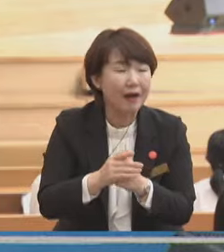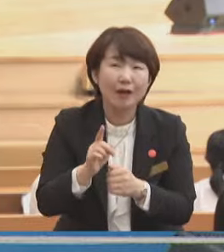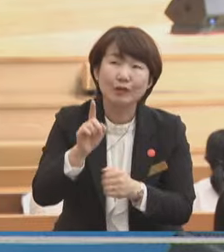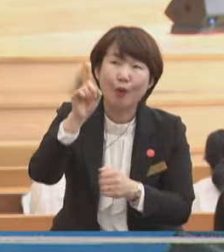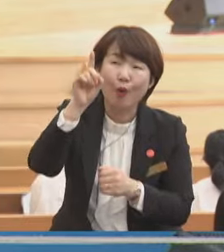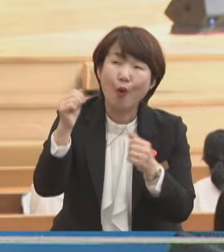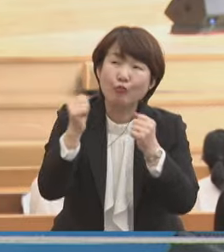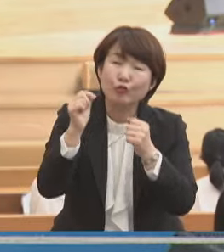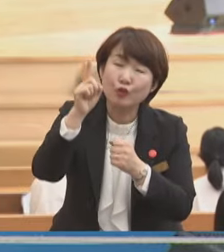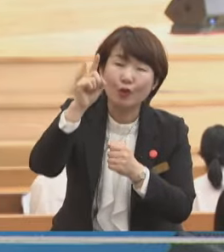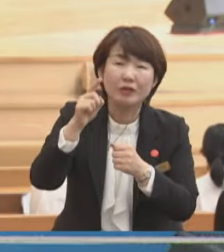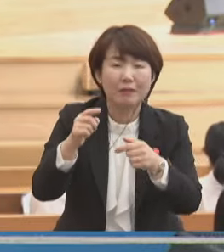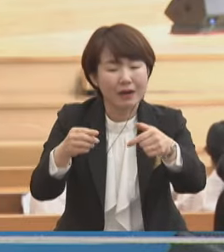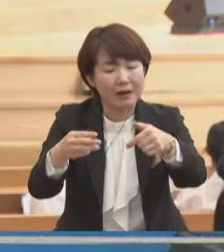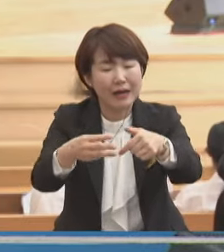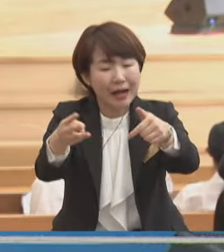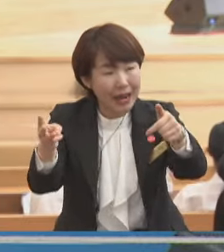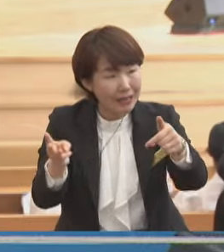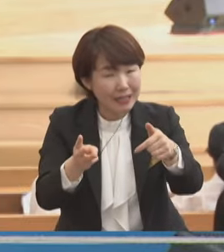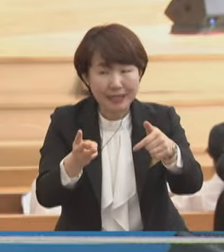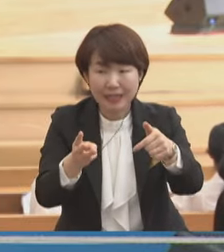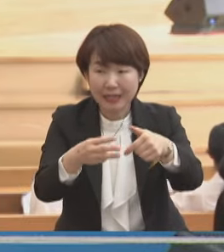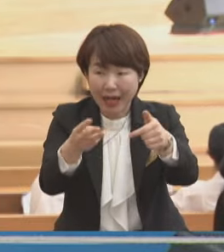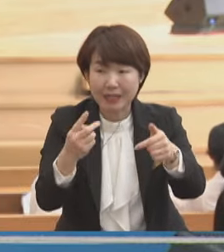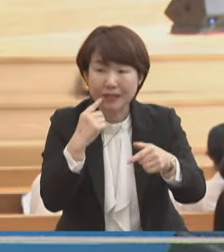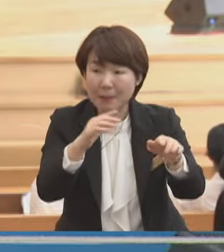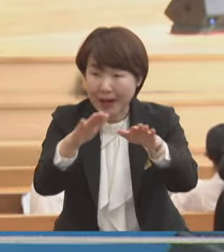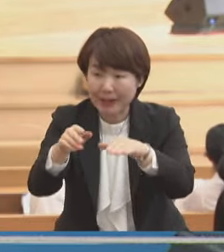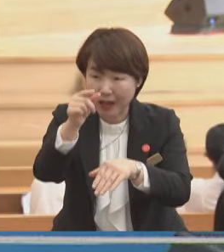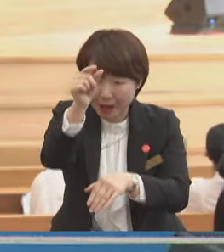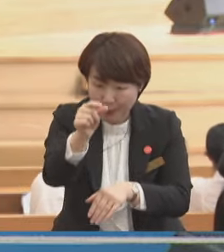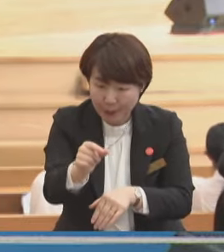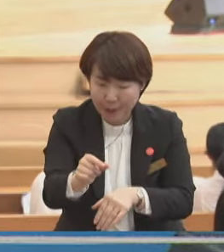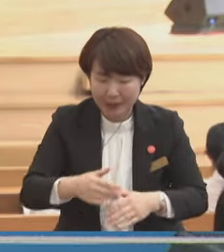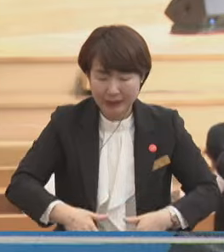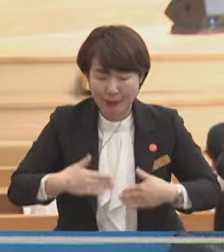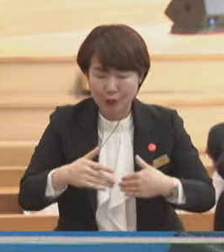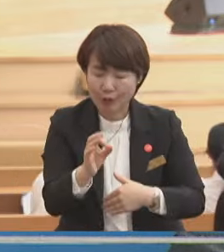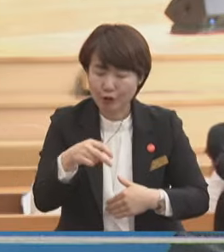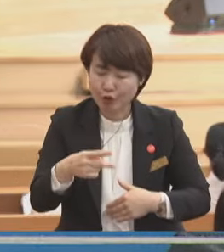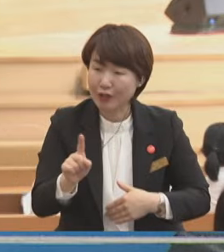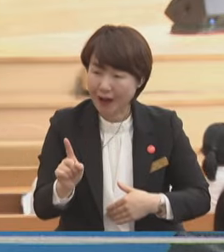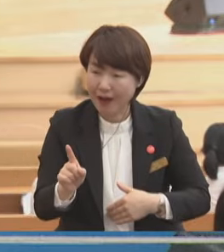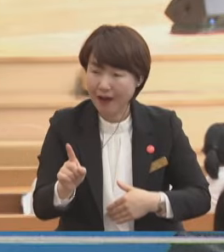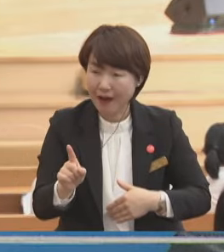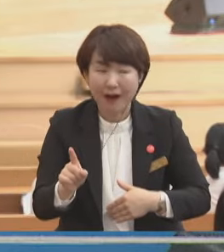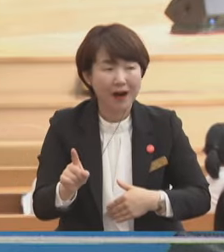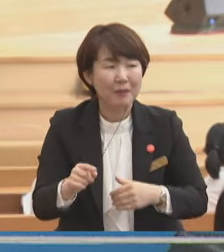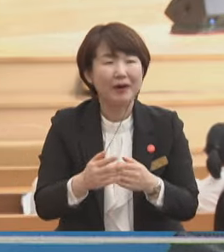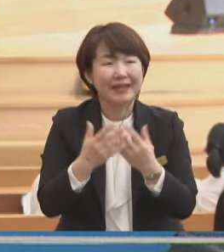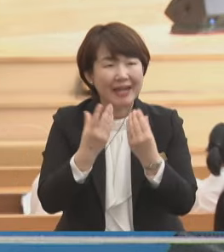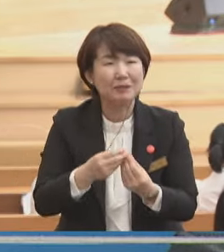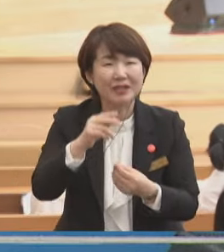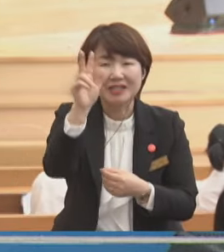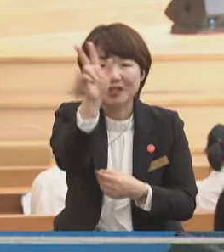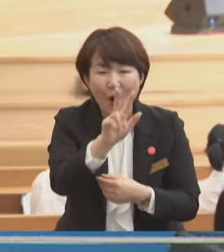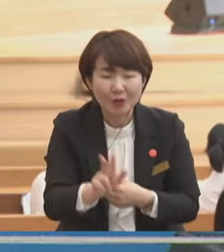뭐 갈릴리 바다 정도 남쪽으로는 남유다 정도 그거 그래 봐야 뭐 강원도에서